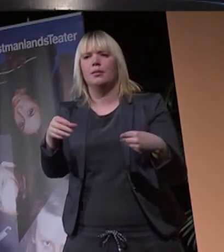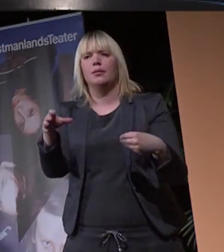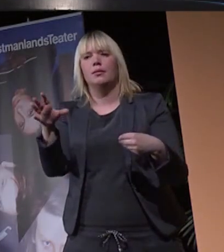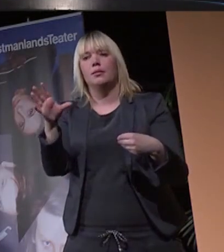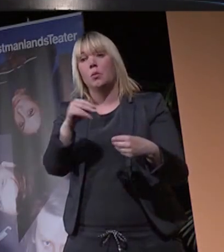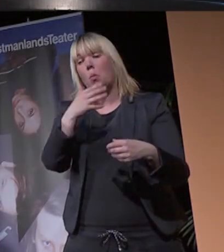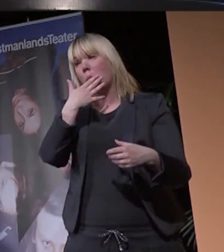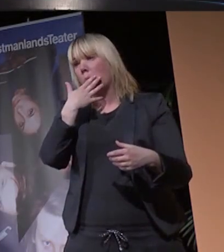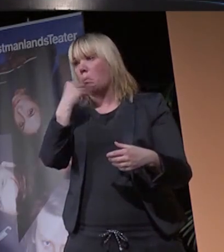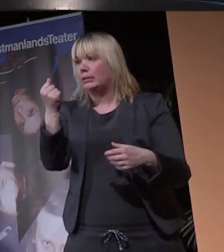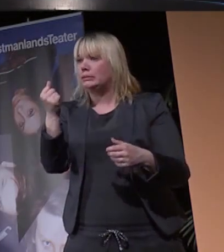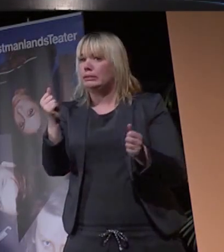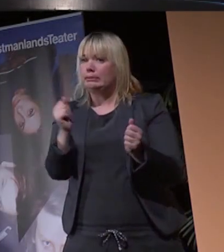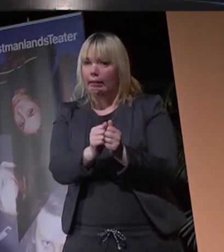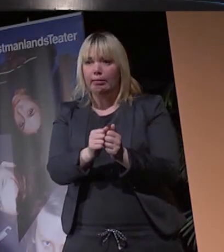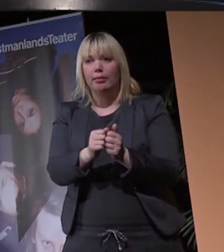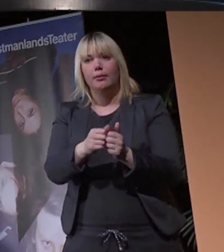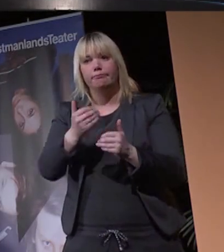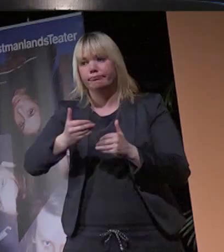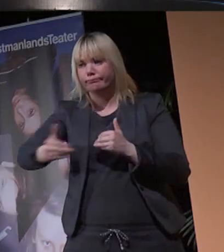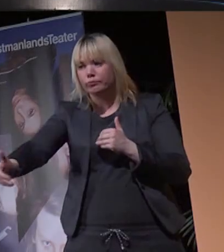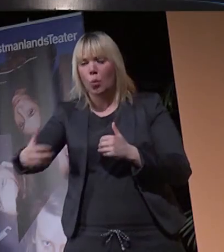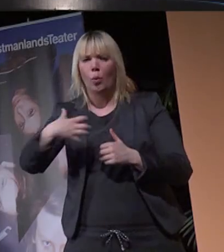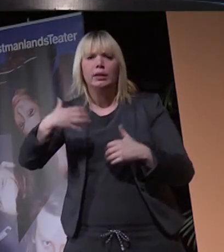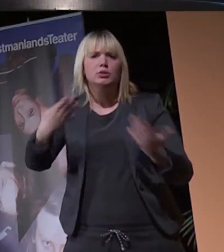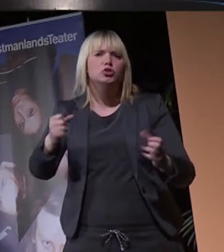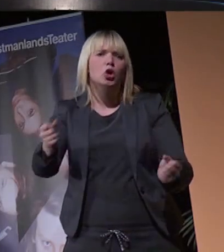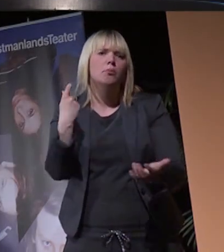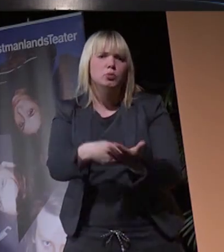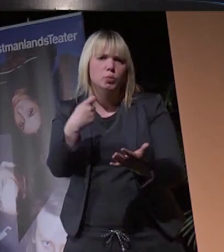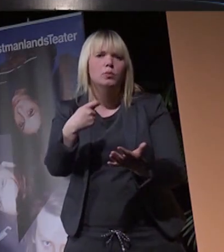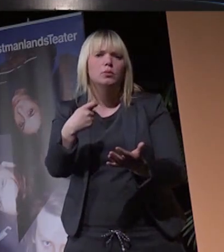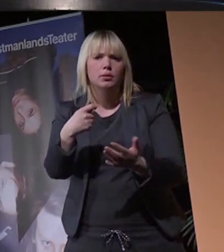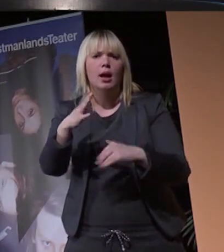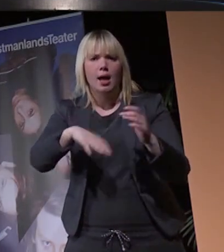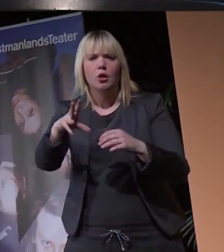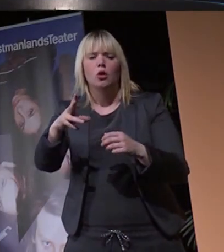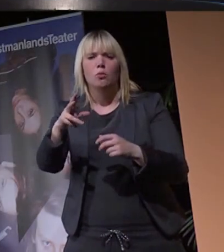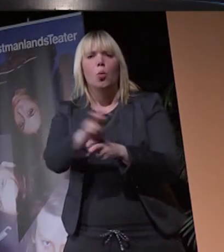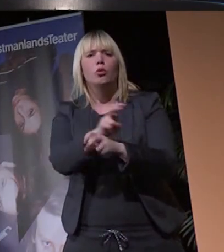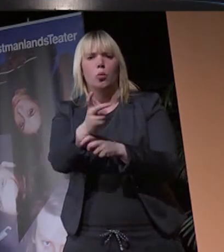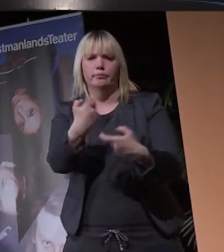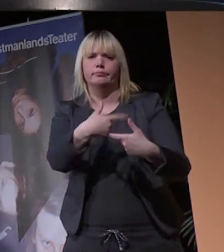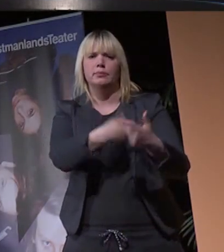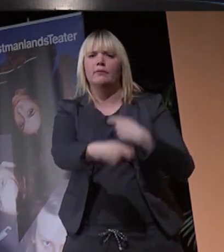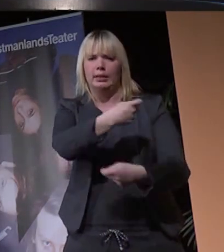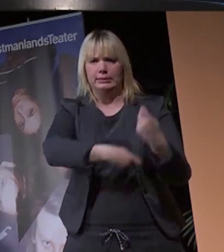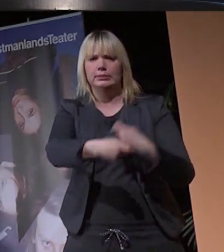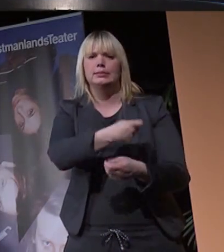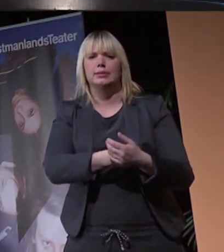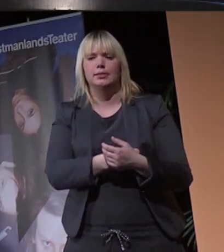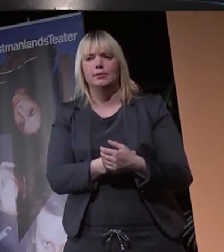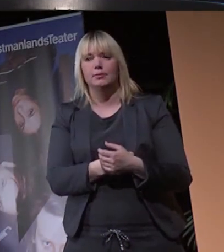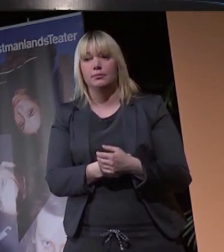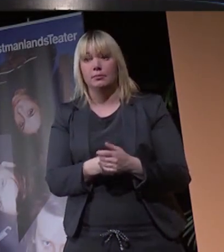det finns ju också andra politikområden som det här är en diskussion som mellanåt poppar upp. Och den har poppat upp under de senaste årtiondena. Vad är egentligen anledningen